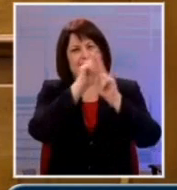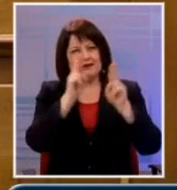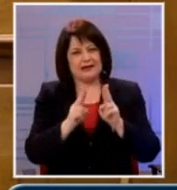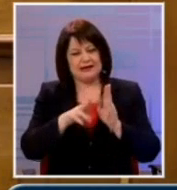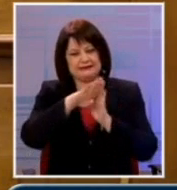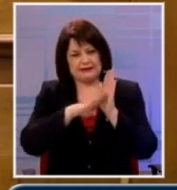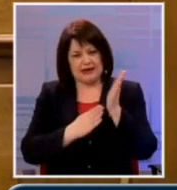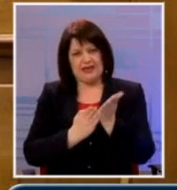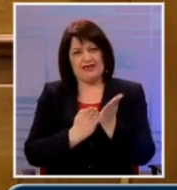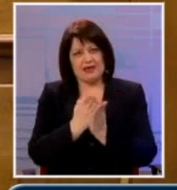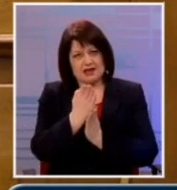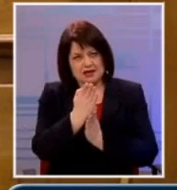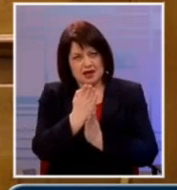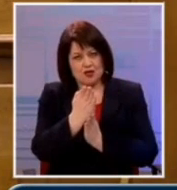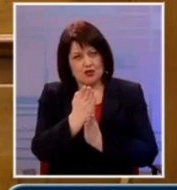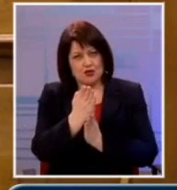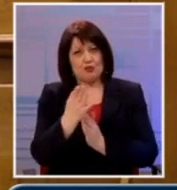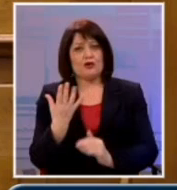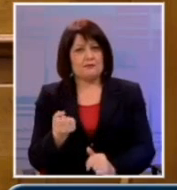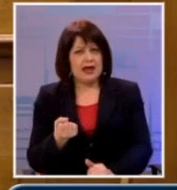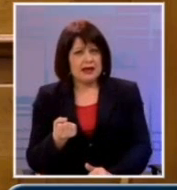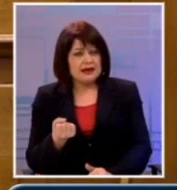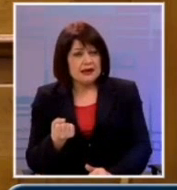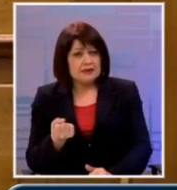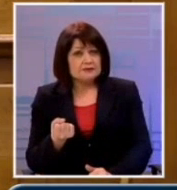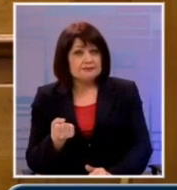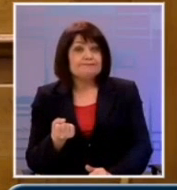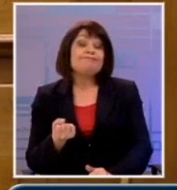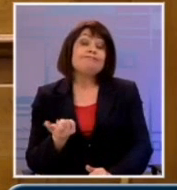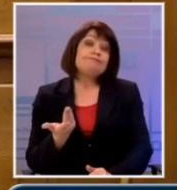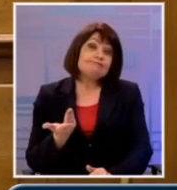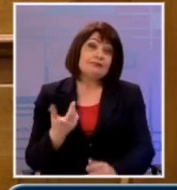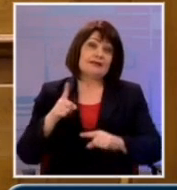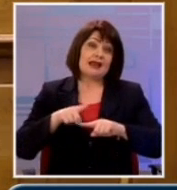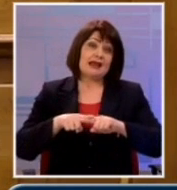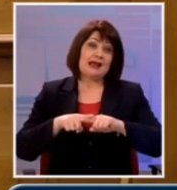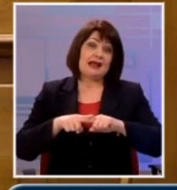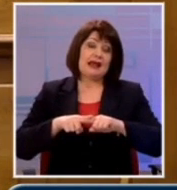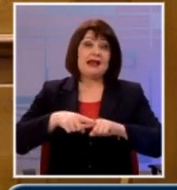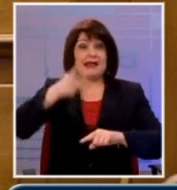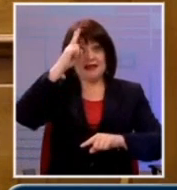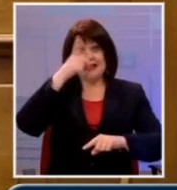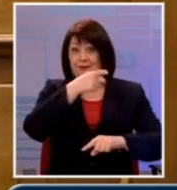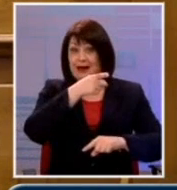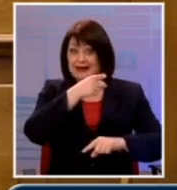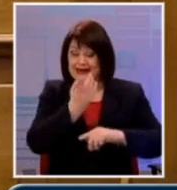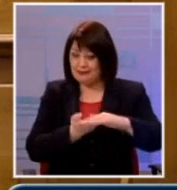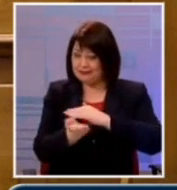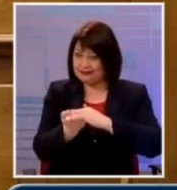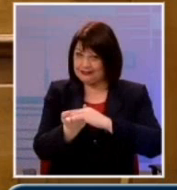οποία σήμερα υφίσταται, η εναγόμενη χώρα έχει προνόμιο ασυλίας